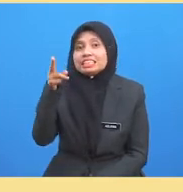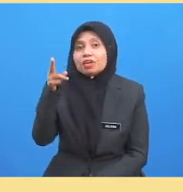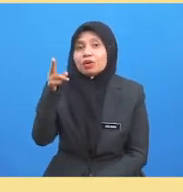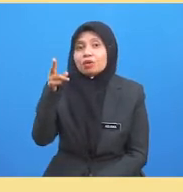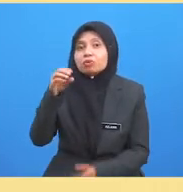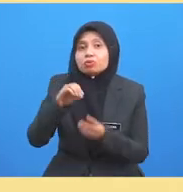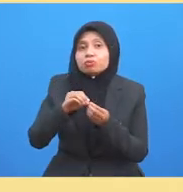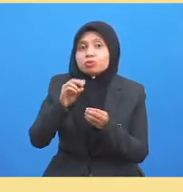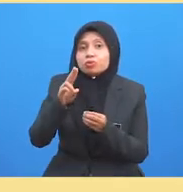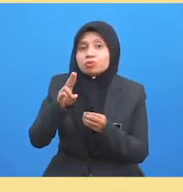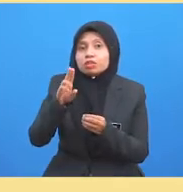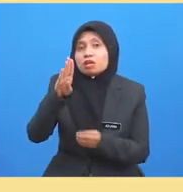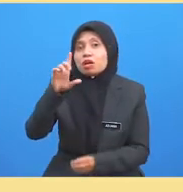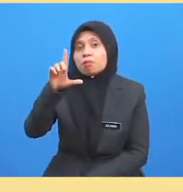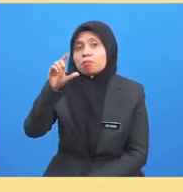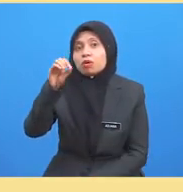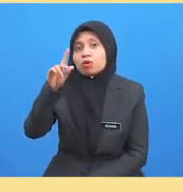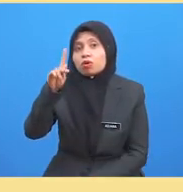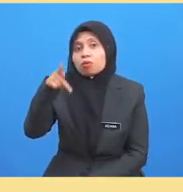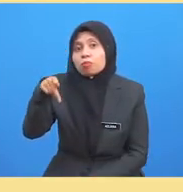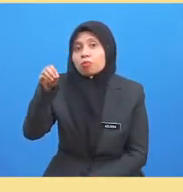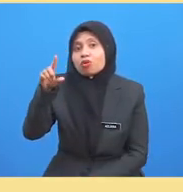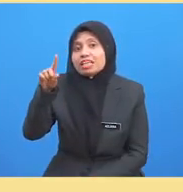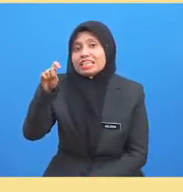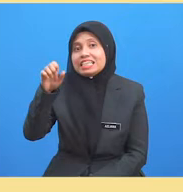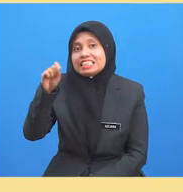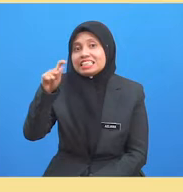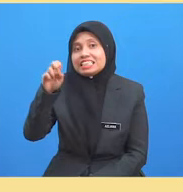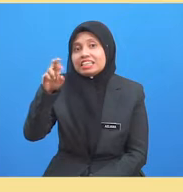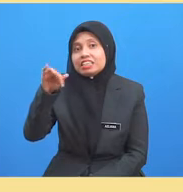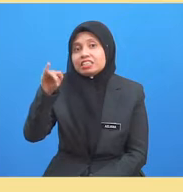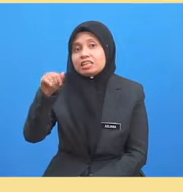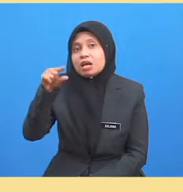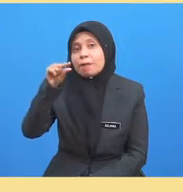blok polistirena, plaster of Paris, kayu jelutong.